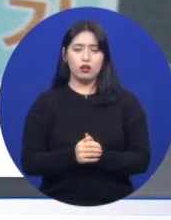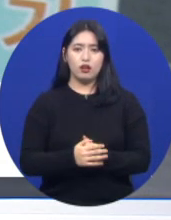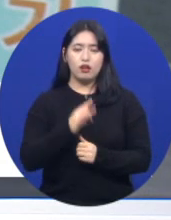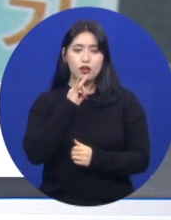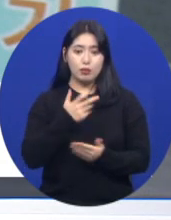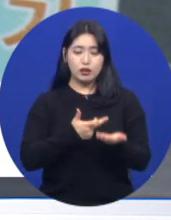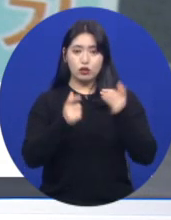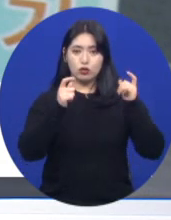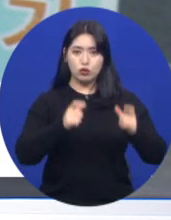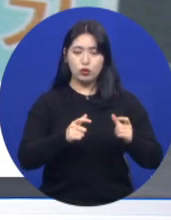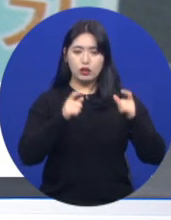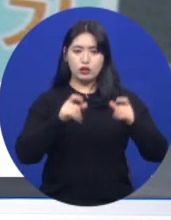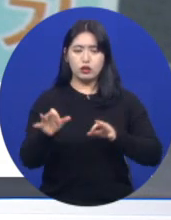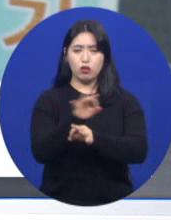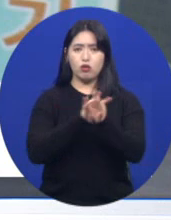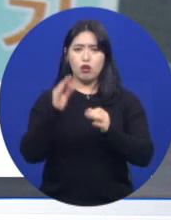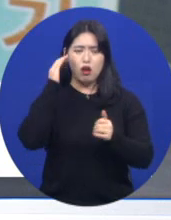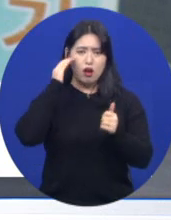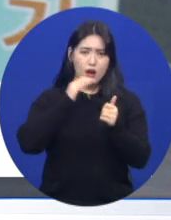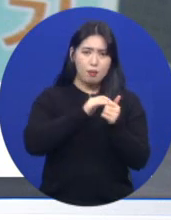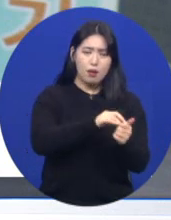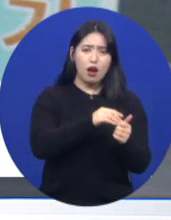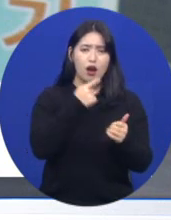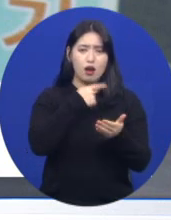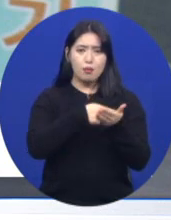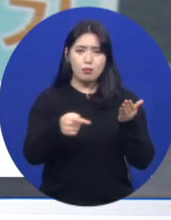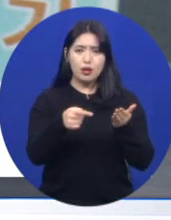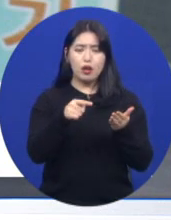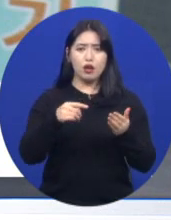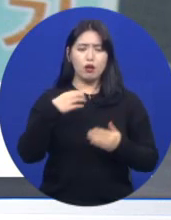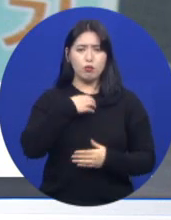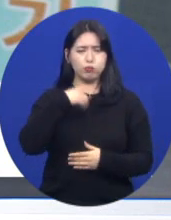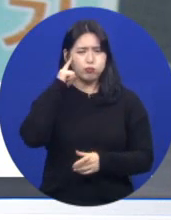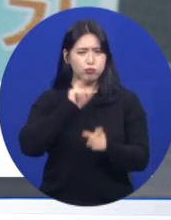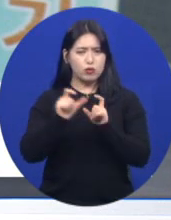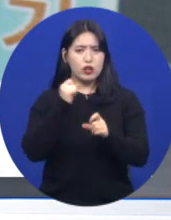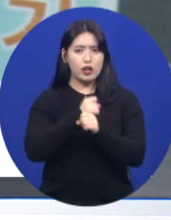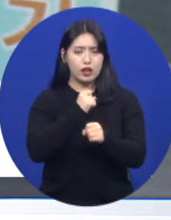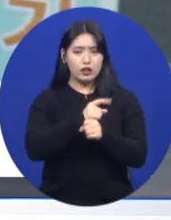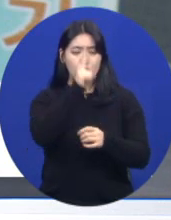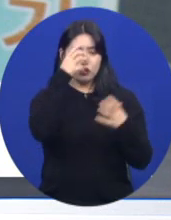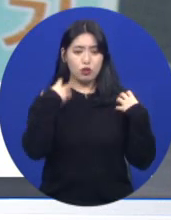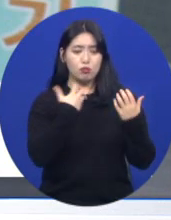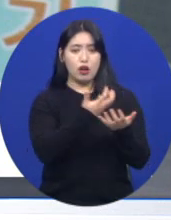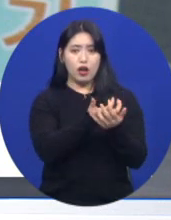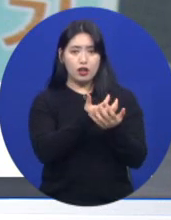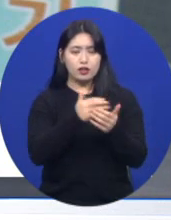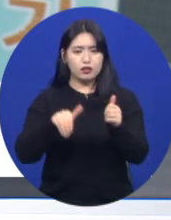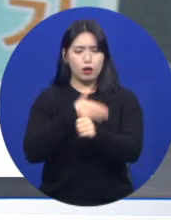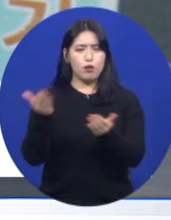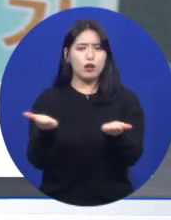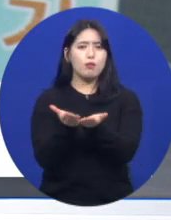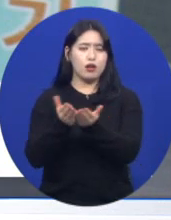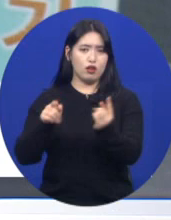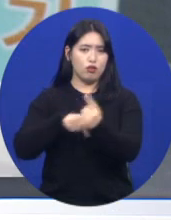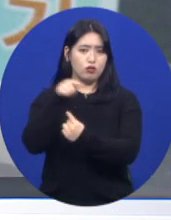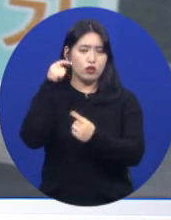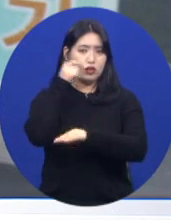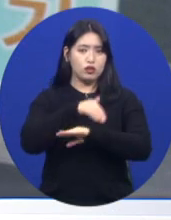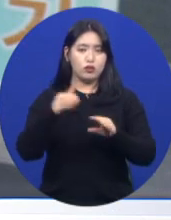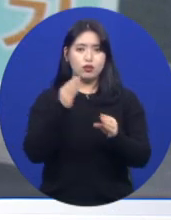다만 제주에서는 지역경제에 미치는 영향을 고려해 정부안에 탄력적으로 적용하게 됩니다 박성 동 기자의